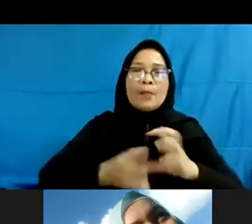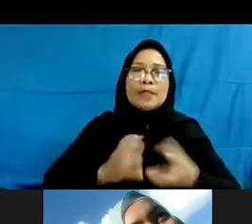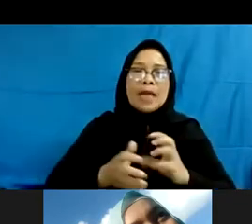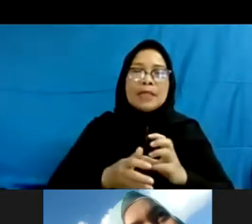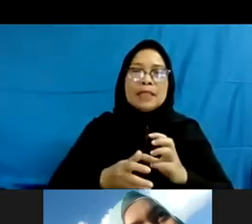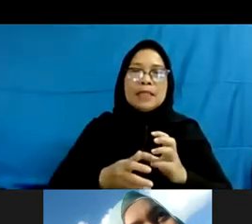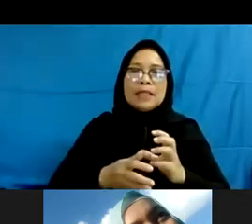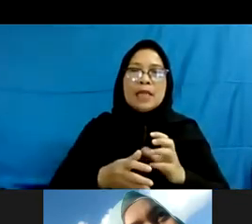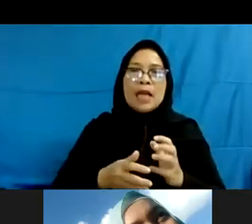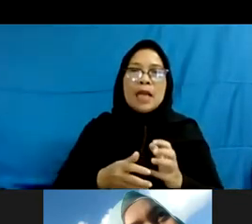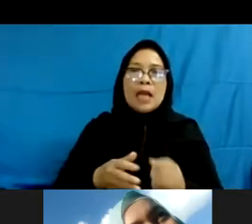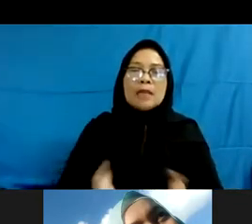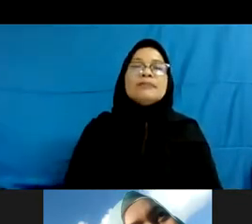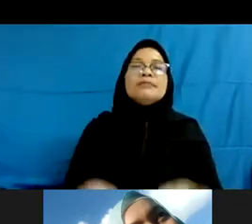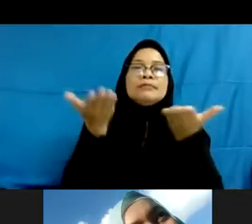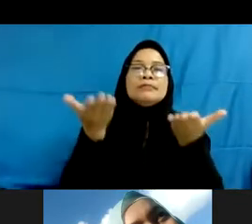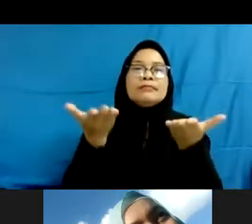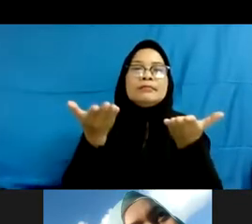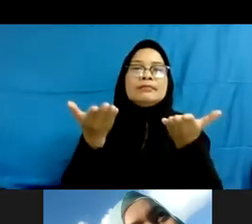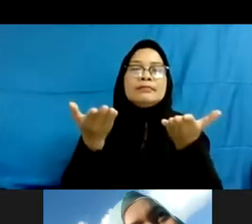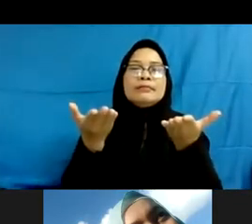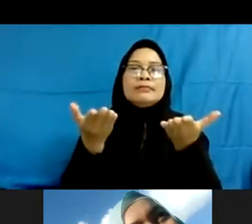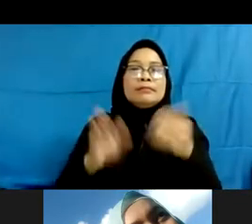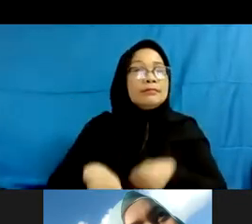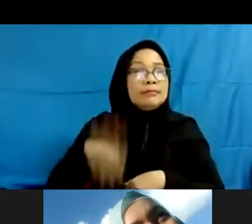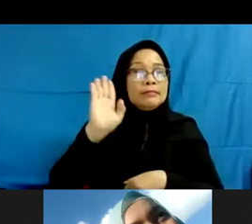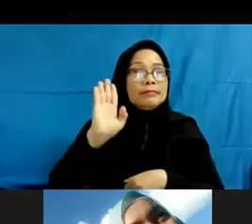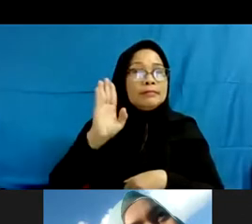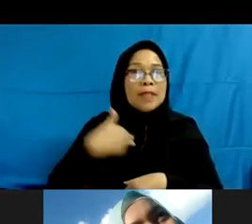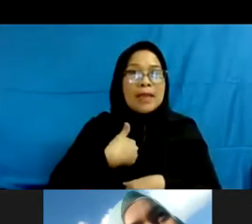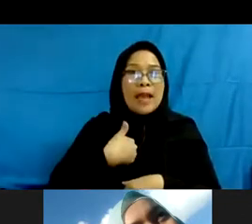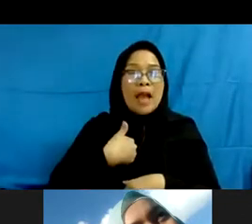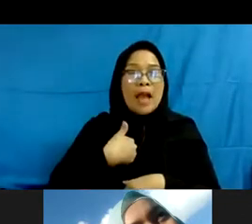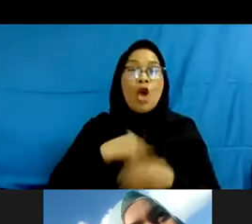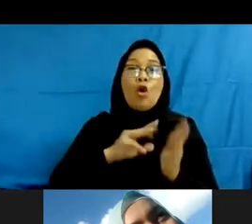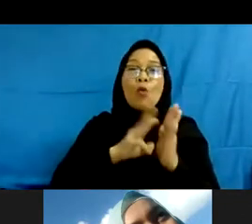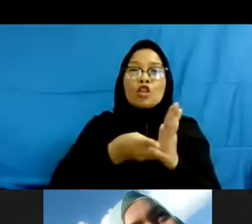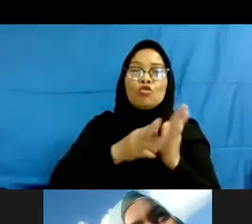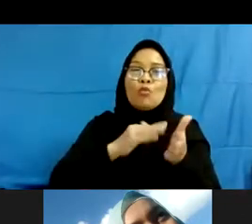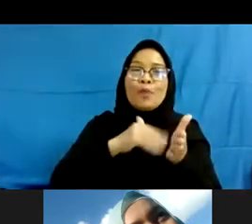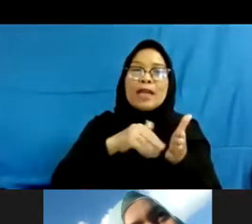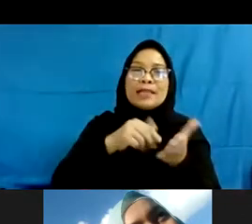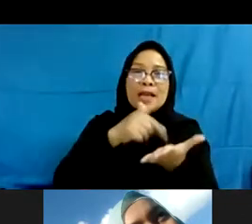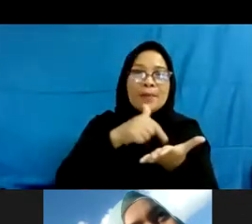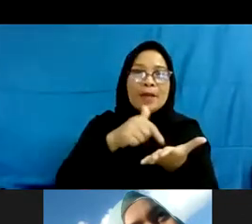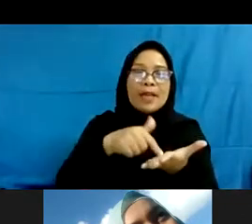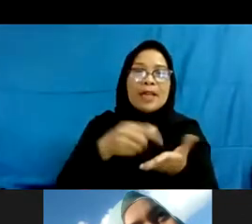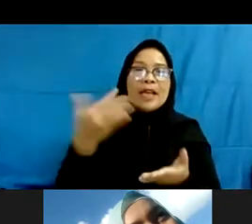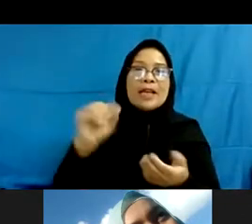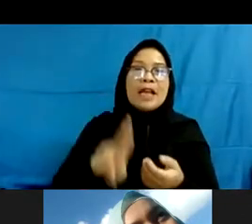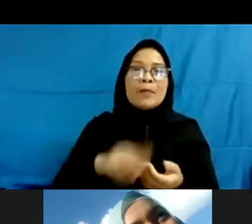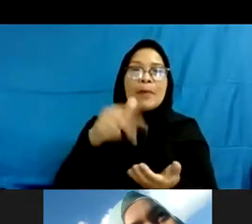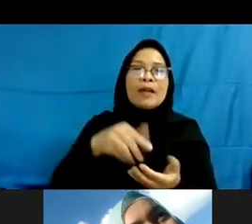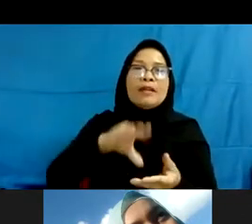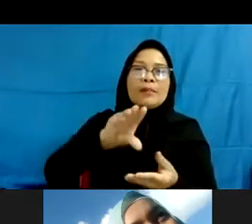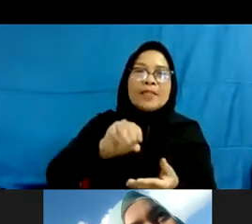point buat hidup saya gitu loh. Ketika mulai belajar Braille bisa dulu pakai alat yang pencet-pencet itu dulu kan, yang